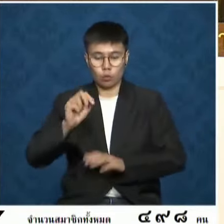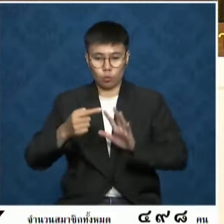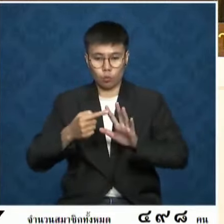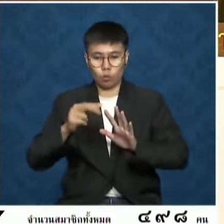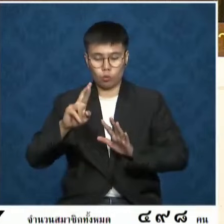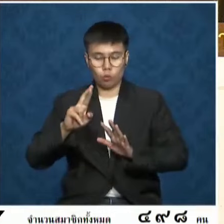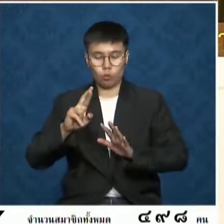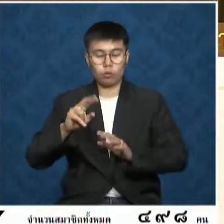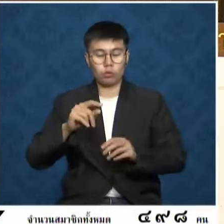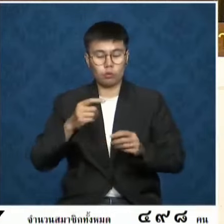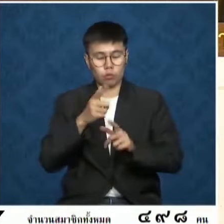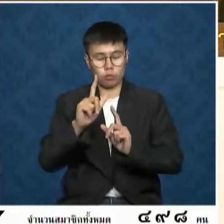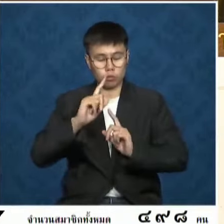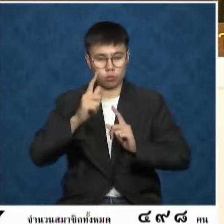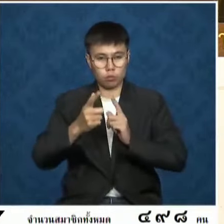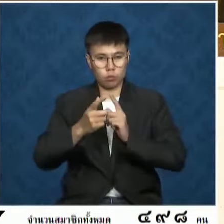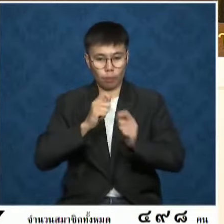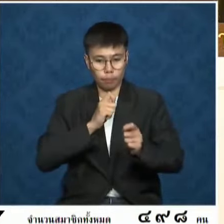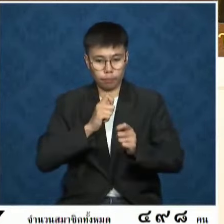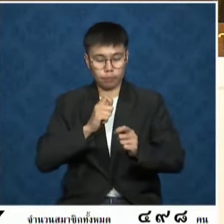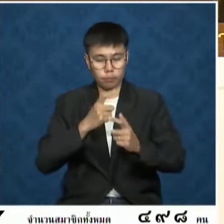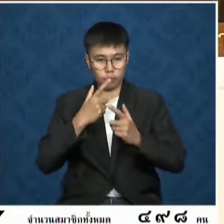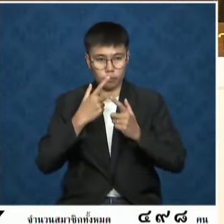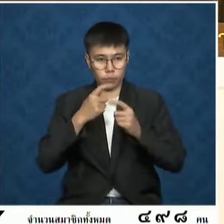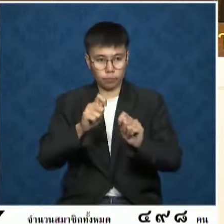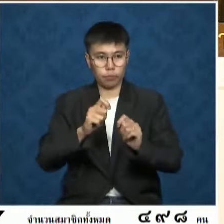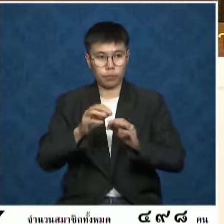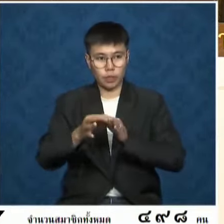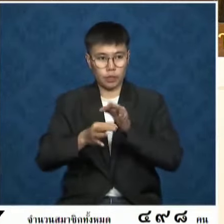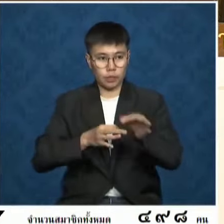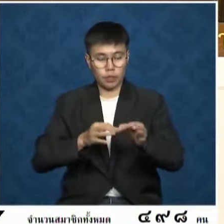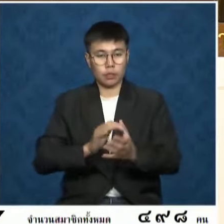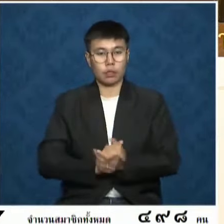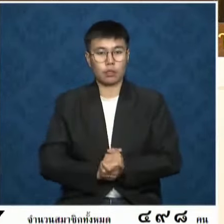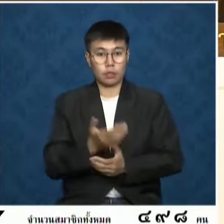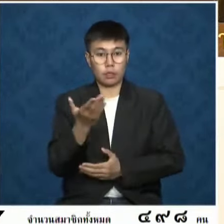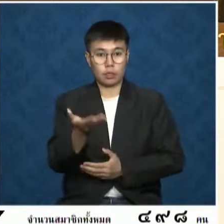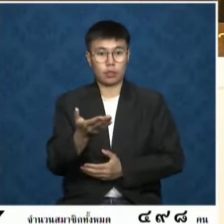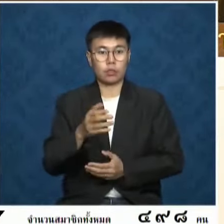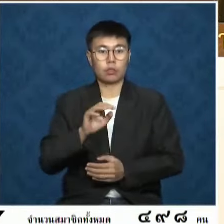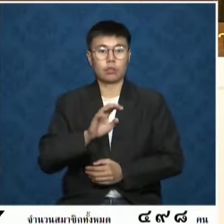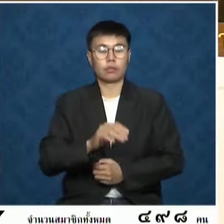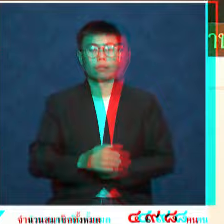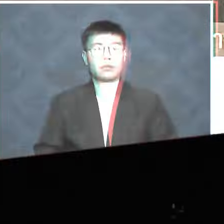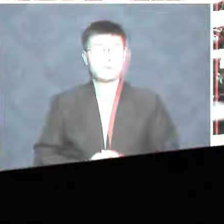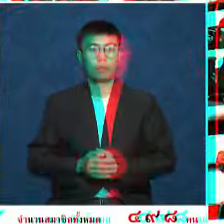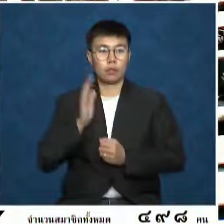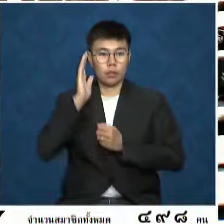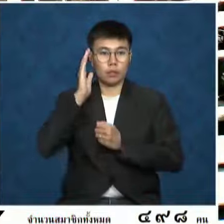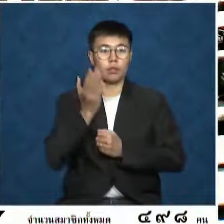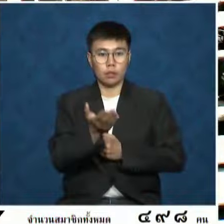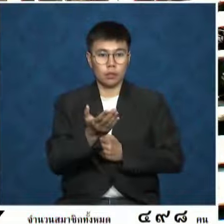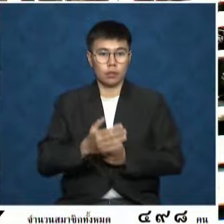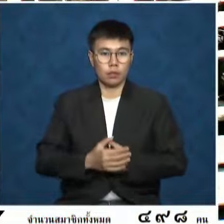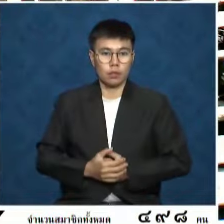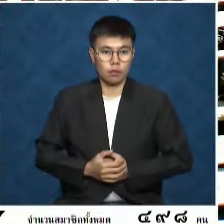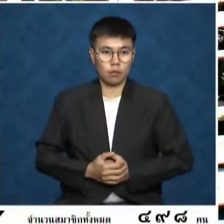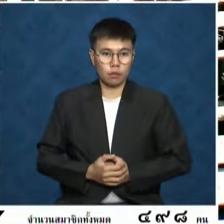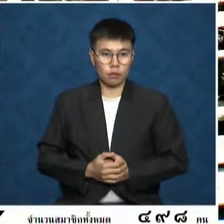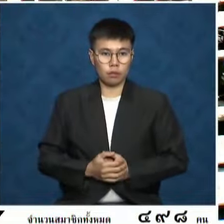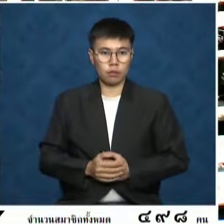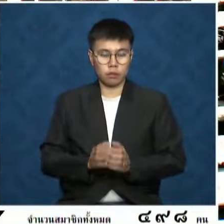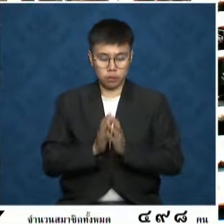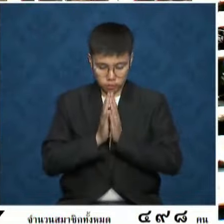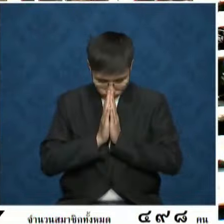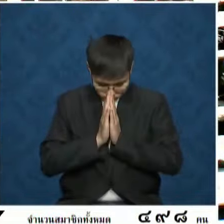ครับตอนนี้ท่านผู้ถามและผู้ตอบก็พร้อมที่บัลลังก์แล้วนะครับขอเชิญท่านปารมีวัยจงเจริญครับ กราบ